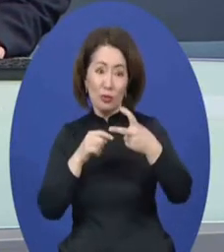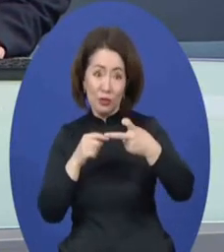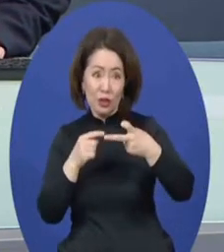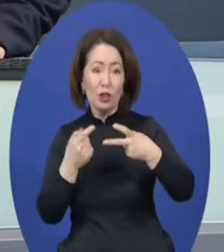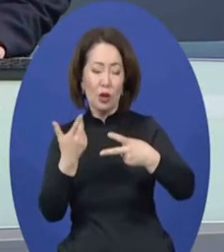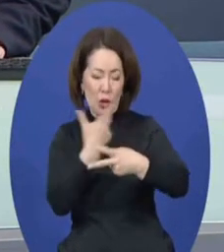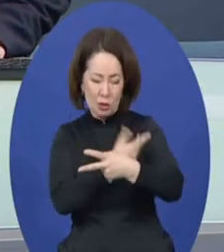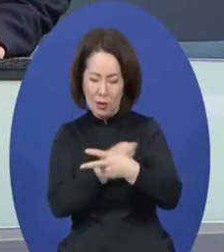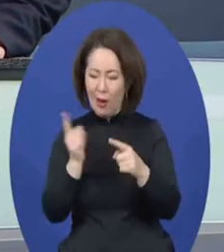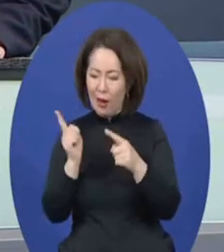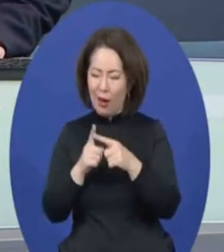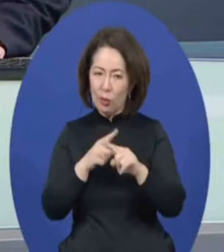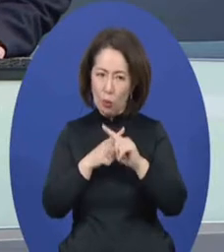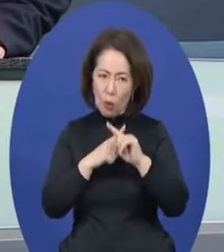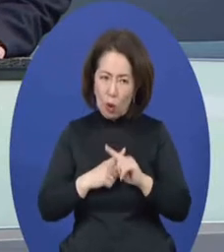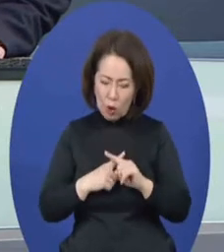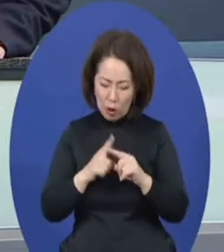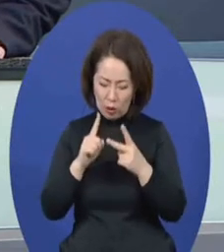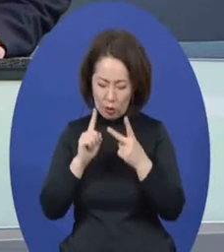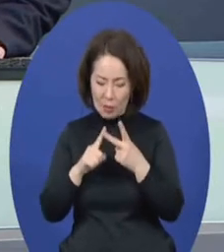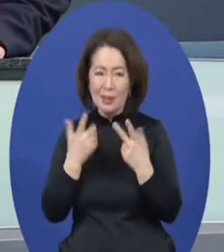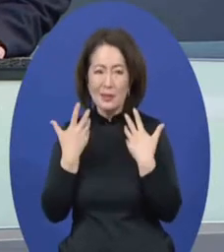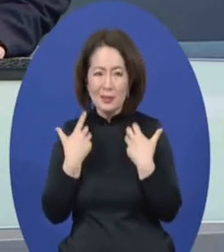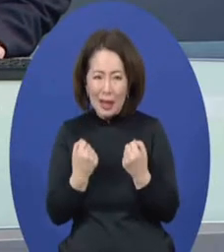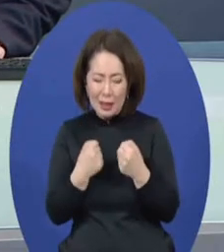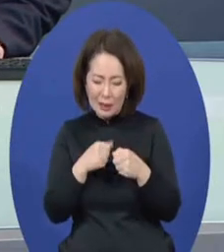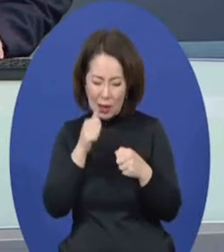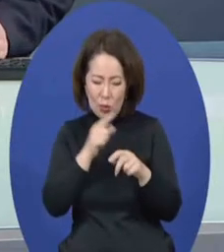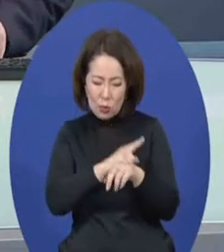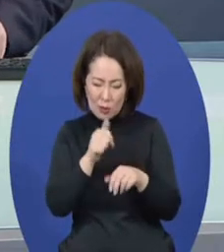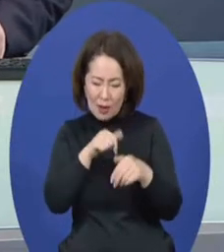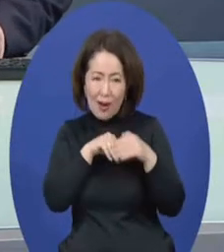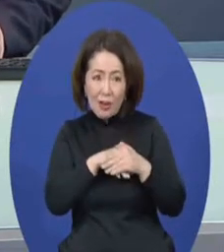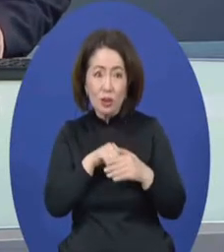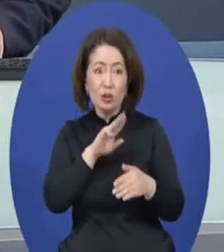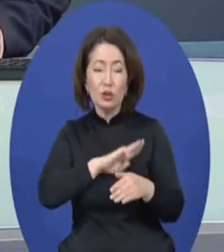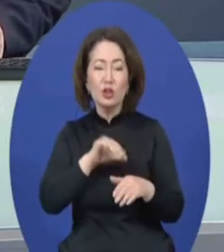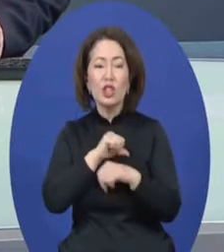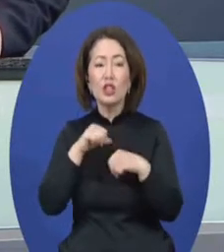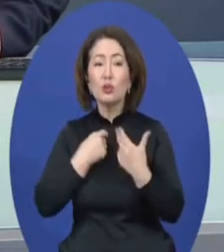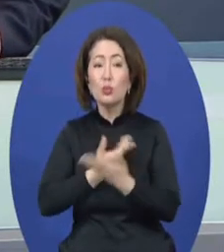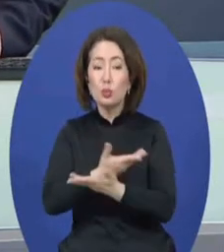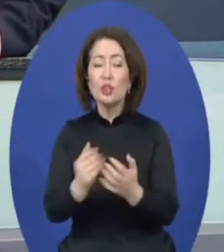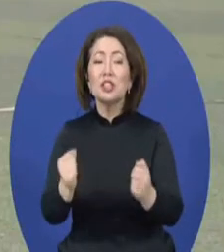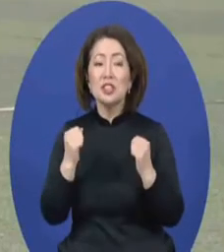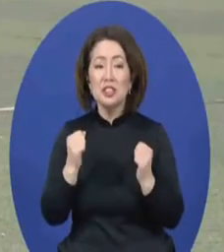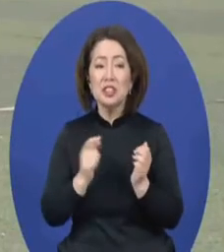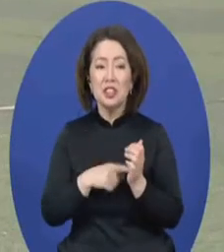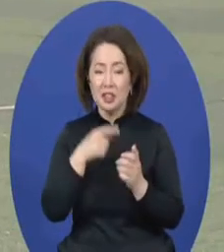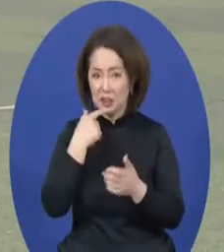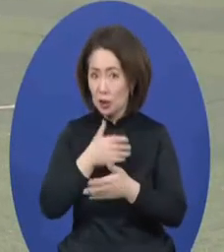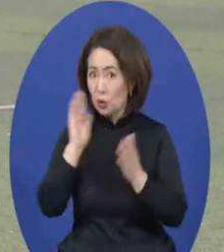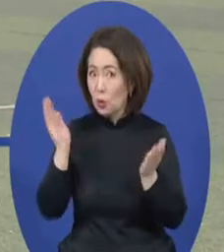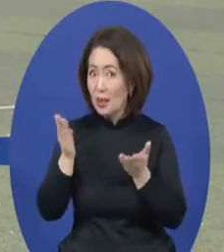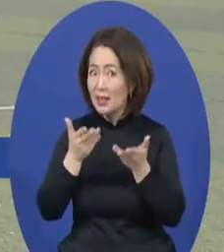хөлөөрөө дархлаажуулалтын үр дүнгээ хадгалж үлдэхин тулд иргэн бүр хичээх хэрэгтэй байгааг ерөнхий сайд уриаллаа.